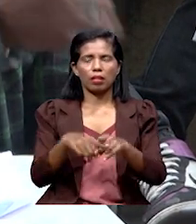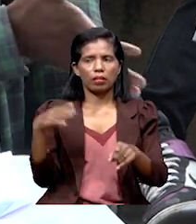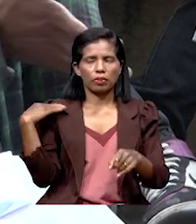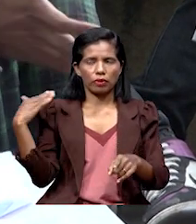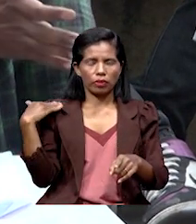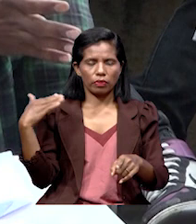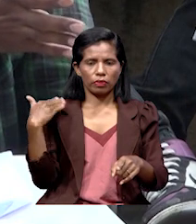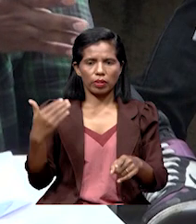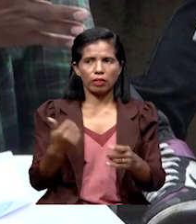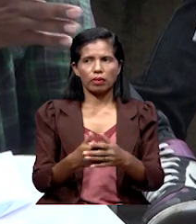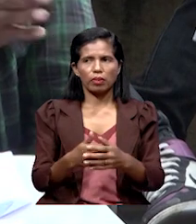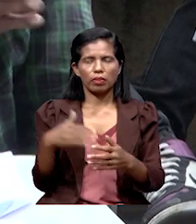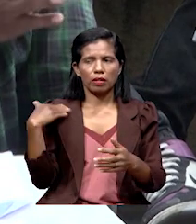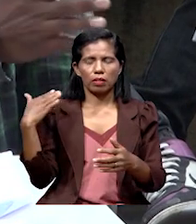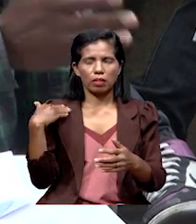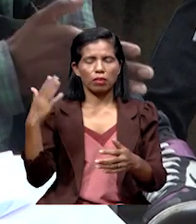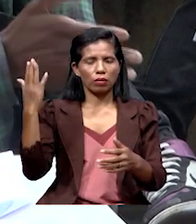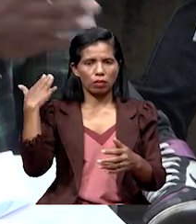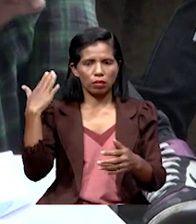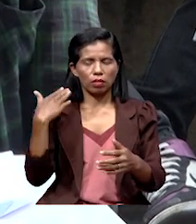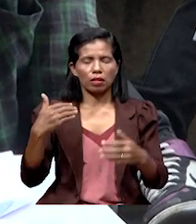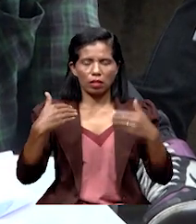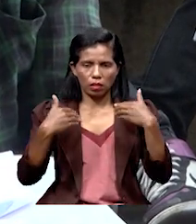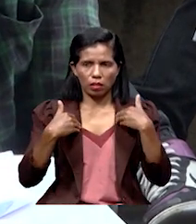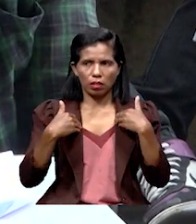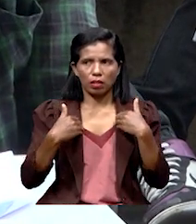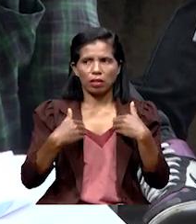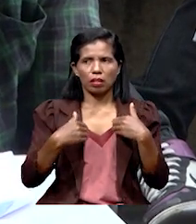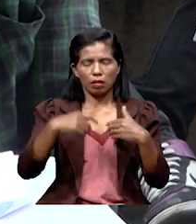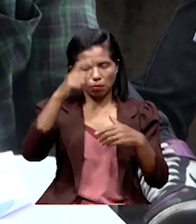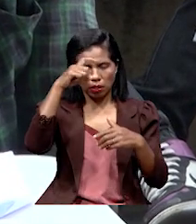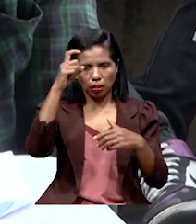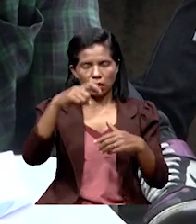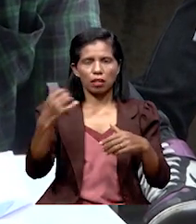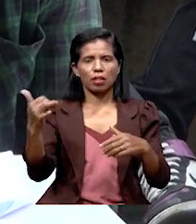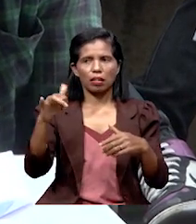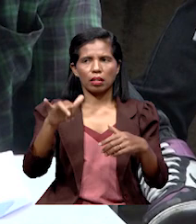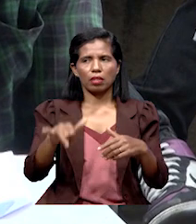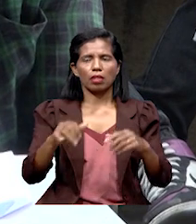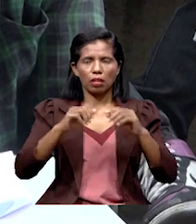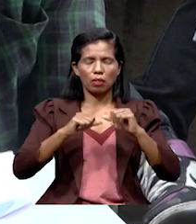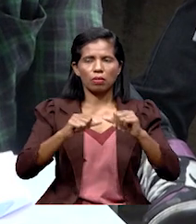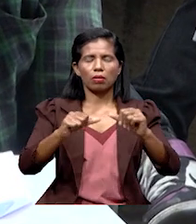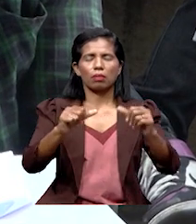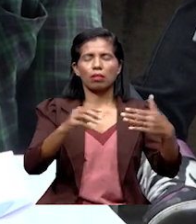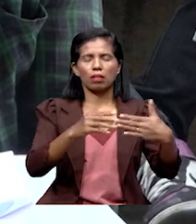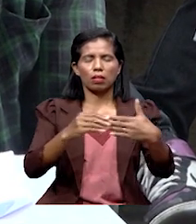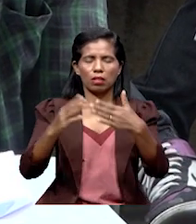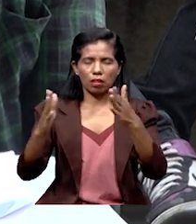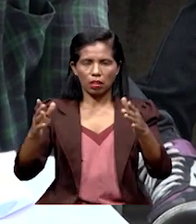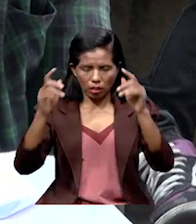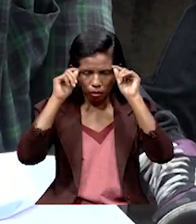nebe maka jera sok tuang sira nebe maka se ia matenek na tong ona par sira na kontinual lidera right Timor dene